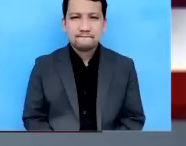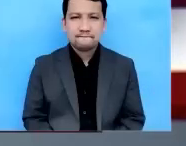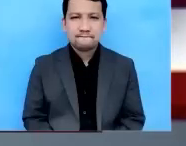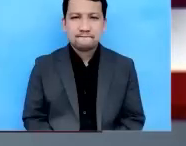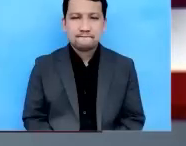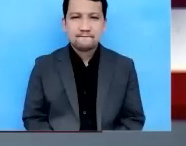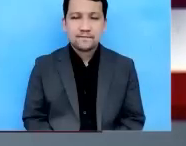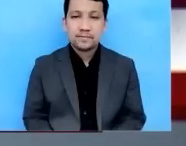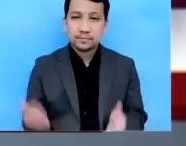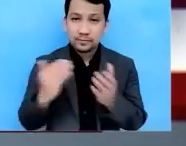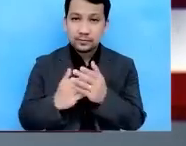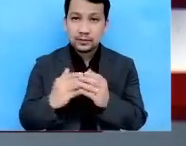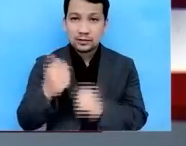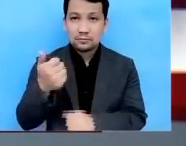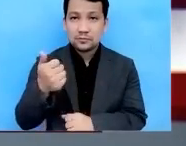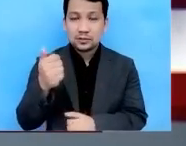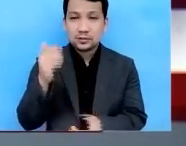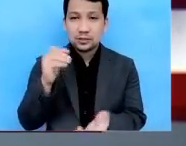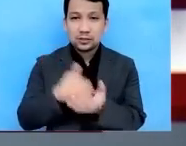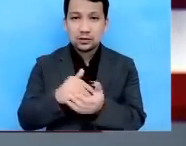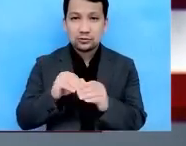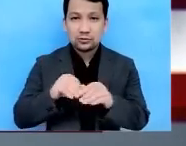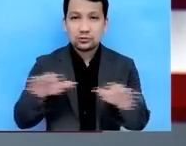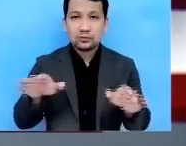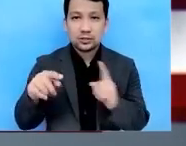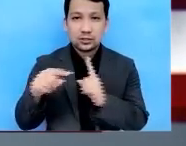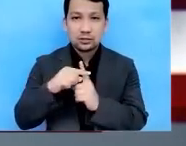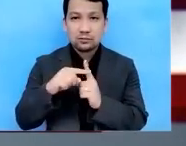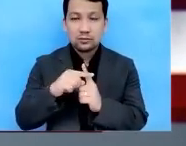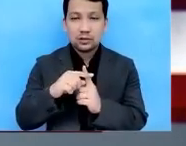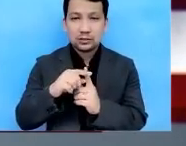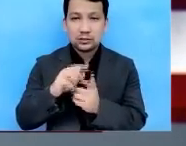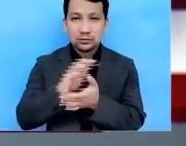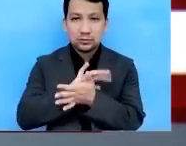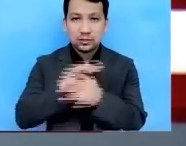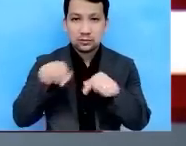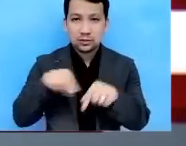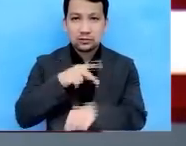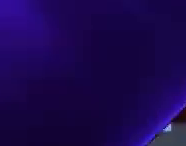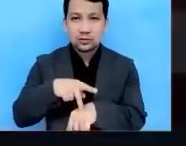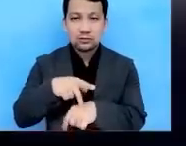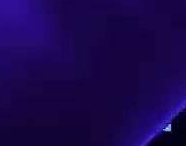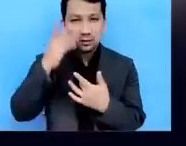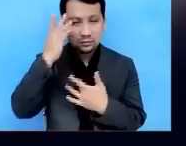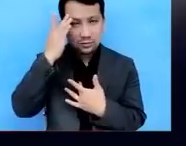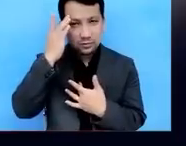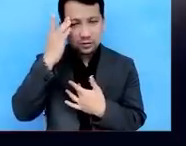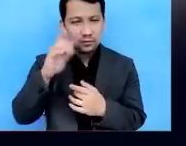Muling pumalo sa 10,000 ang bilang ng active COVID-19 cases sa bansa. Umabot sa